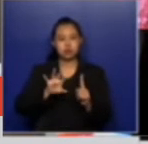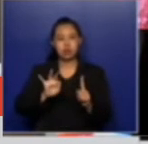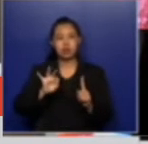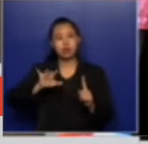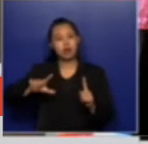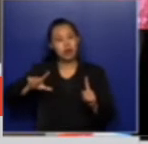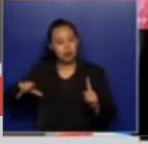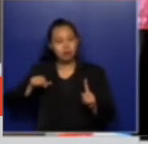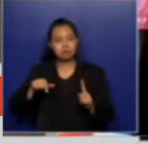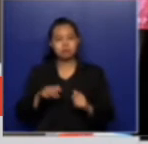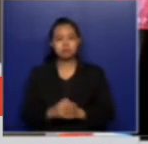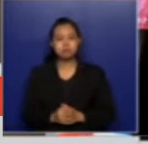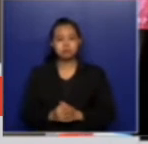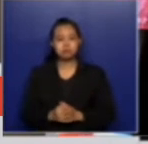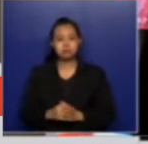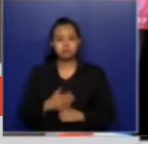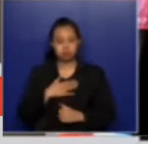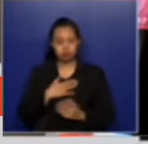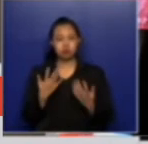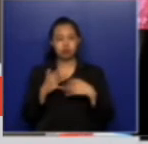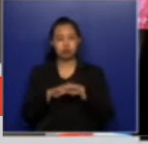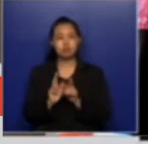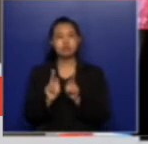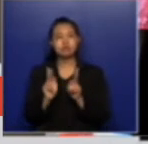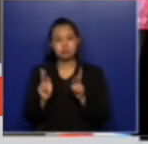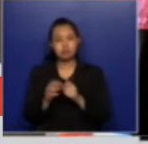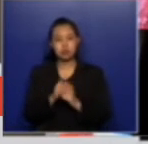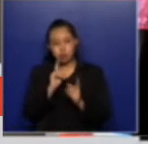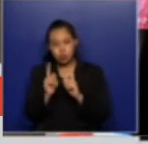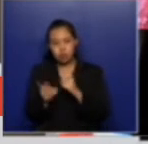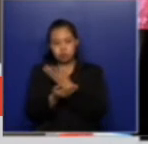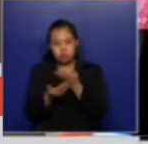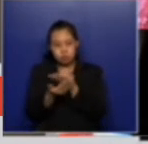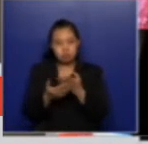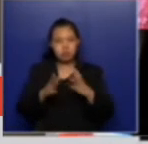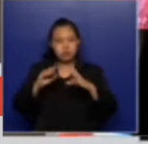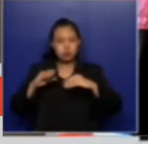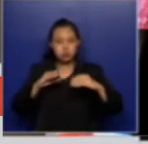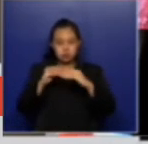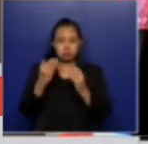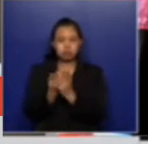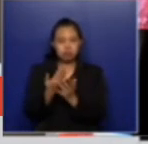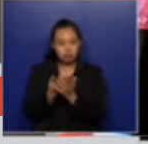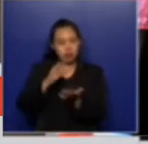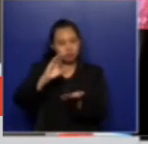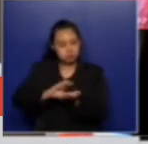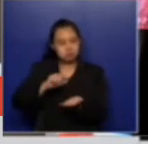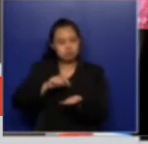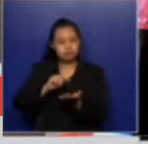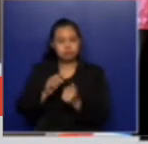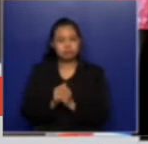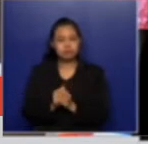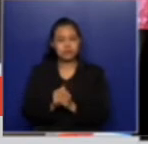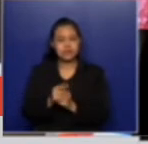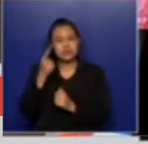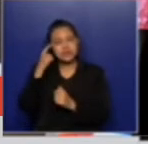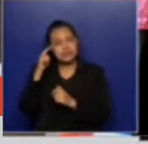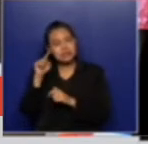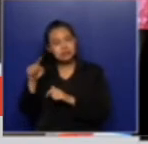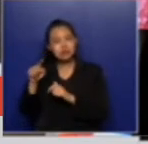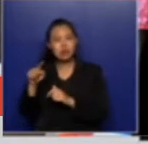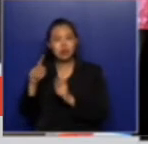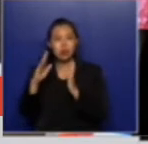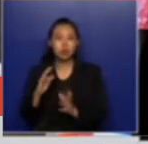ยผมคุยในที่ประชุมบอกว่าวันนี้งบพวกนี้ให้คิดถึงผู้บริหารเ